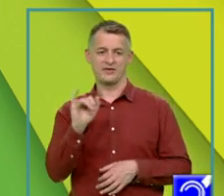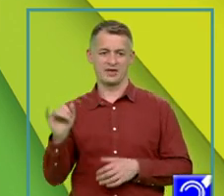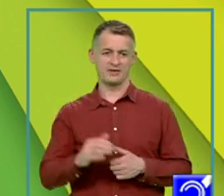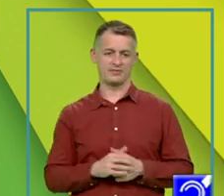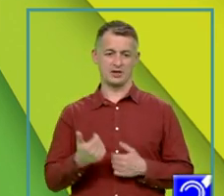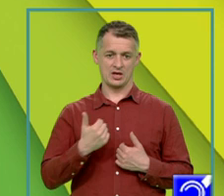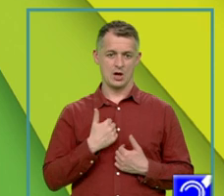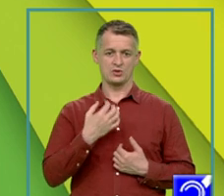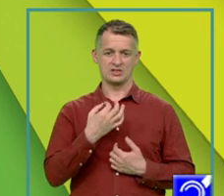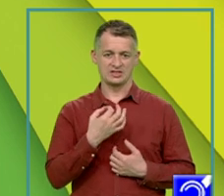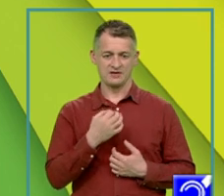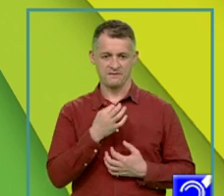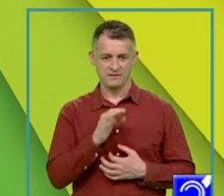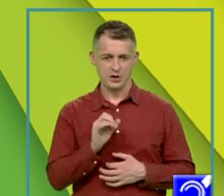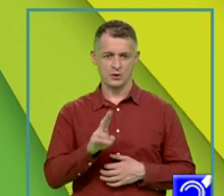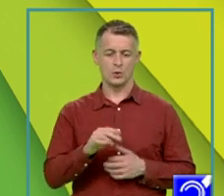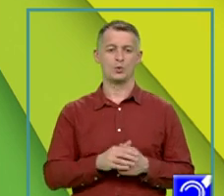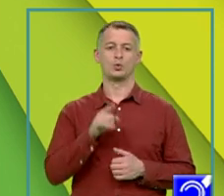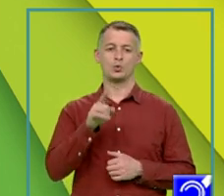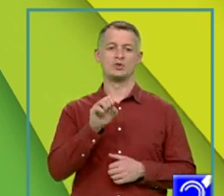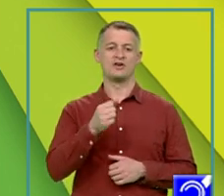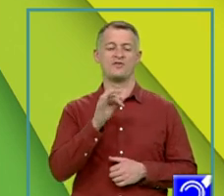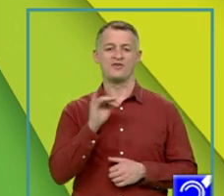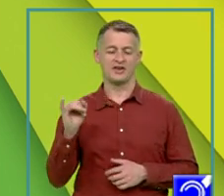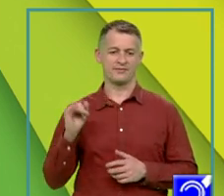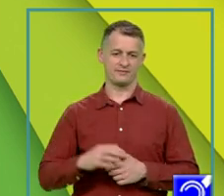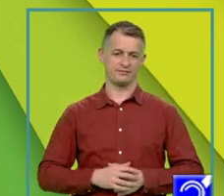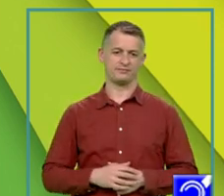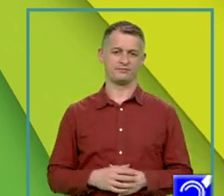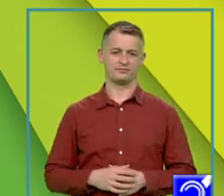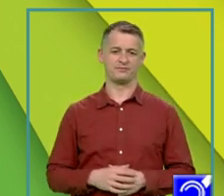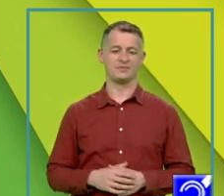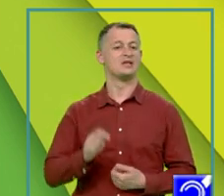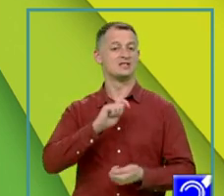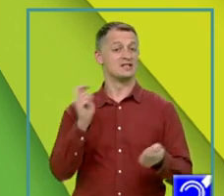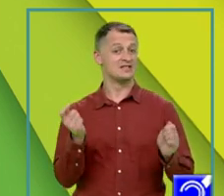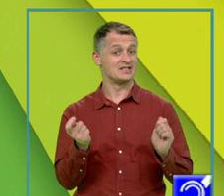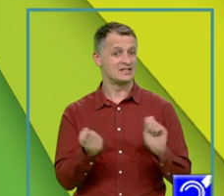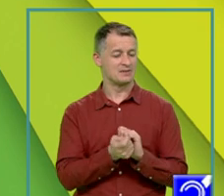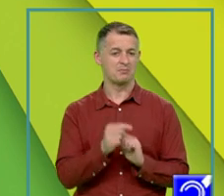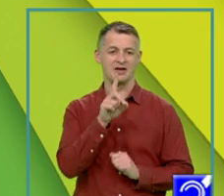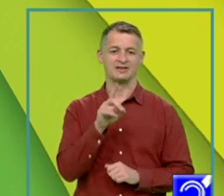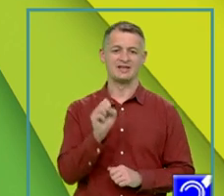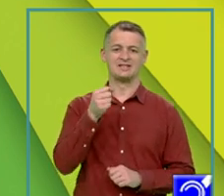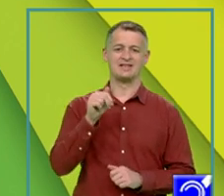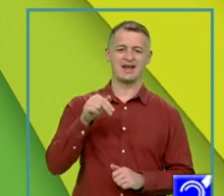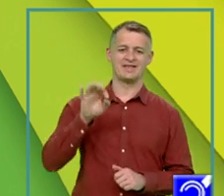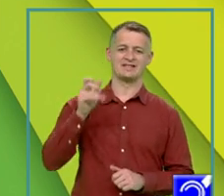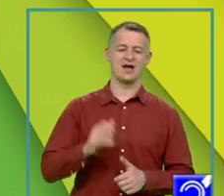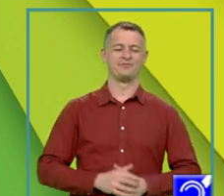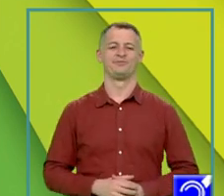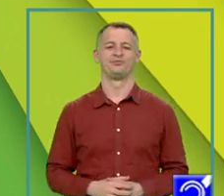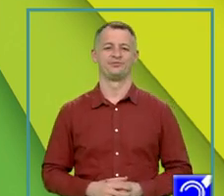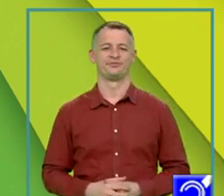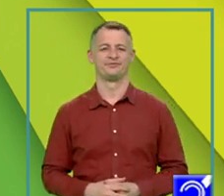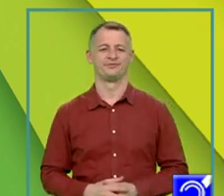fiu tu să fiți dar se schimbă desinența mai departe ați fi